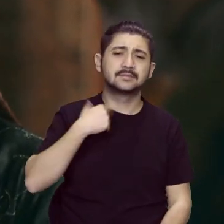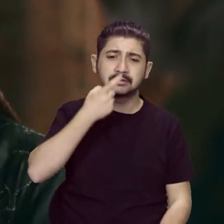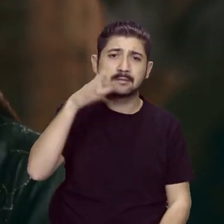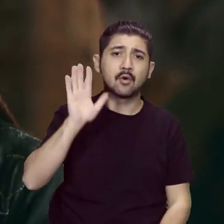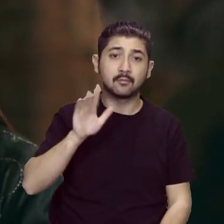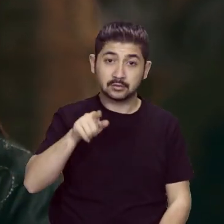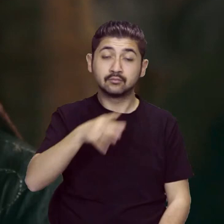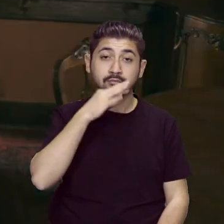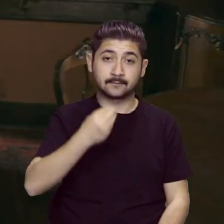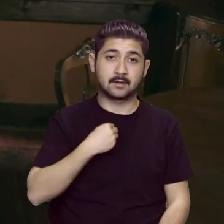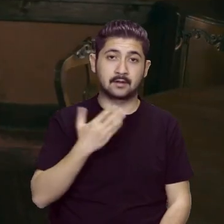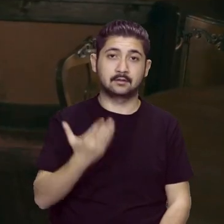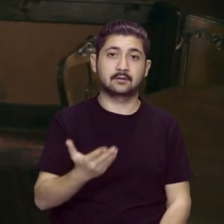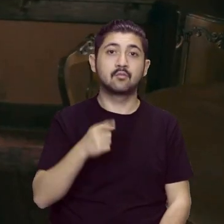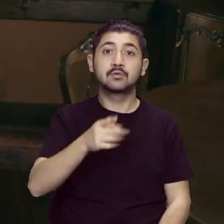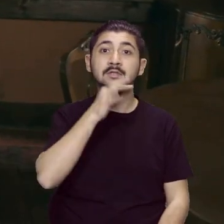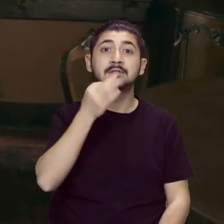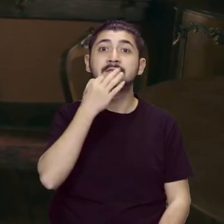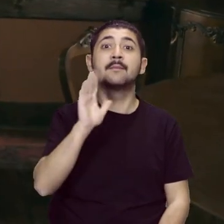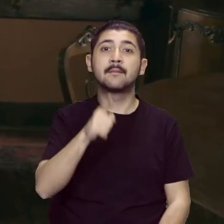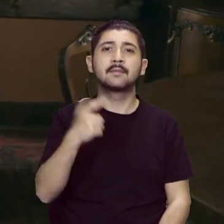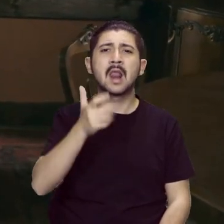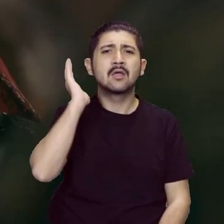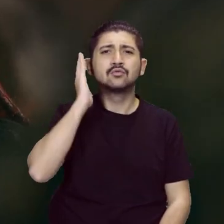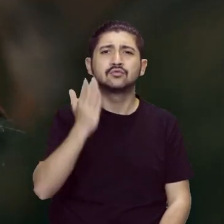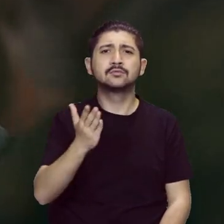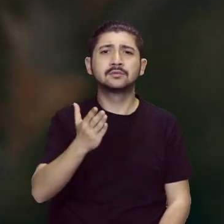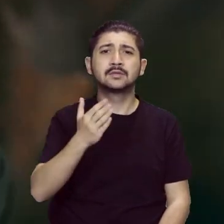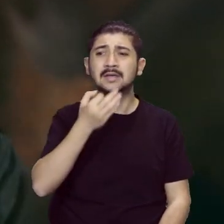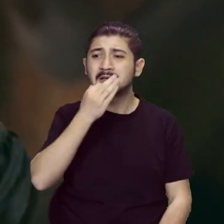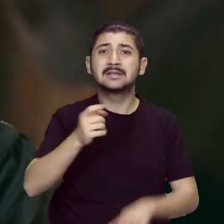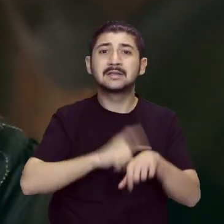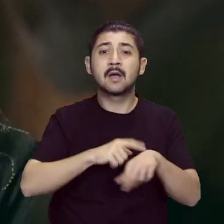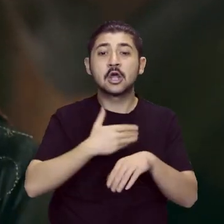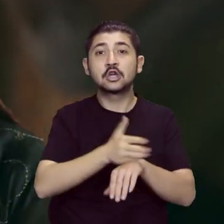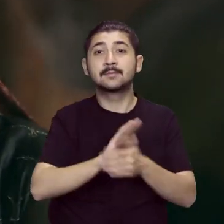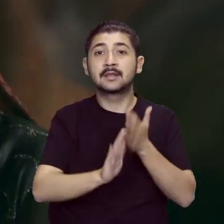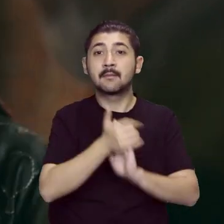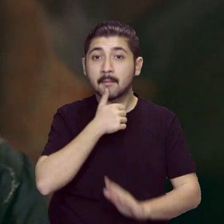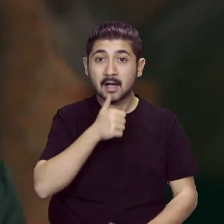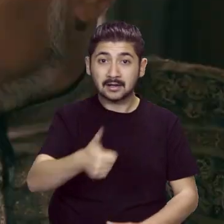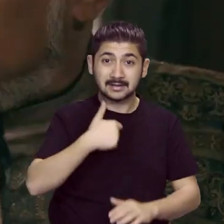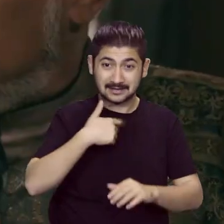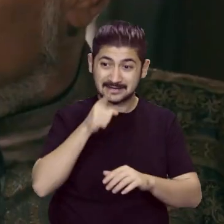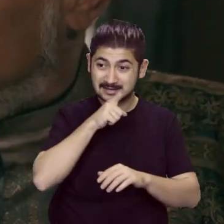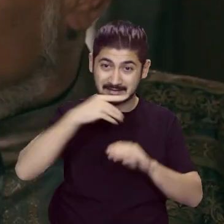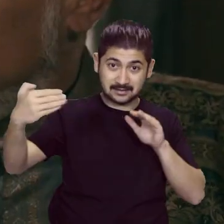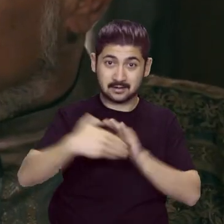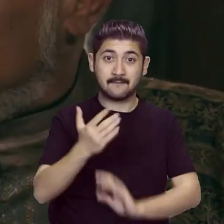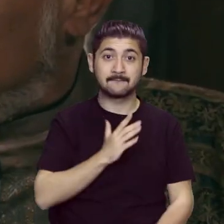benim. Şimdi müsaadenle. Buna müsaade edemem. Nereye gidiyorsun sen? Müsaade istenecek zaman geçti baba. İngilizler şehrimize